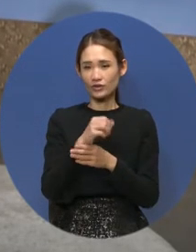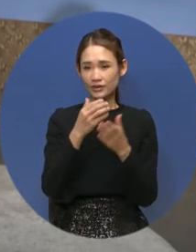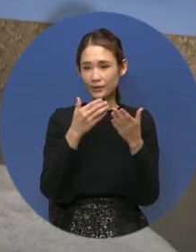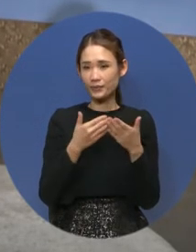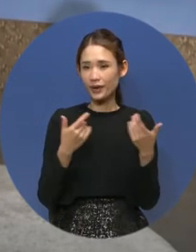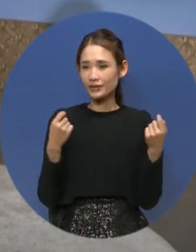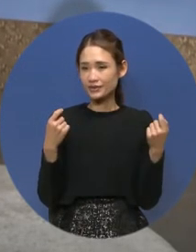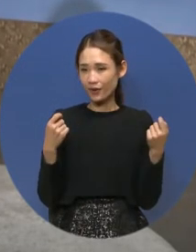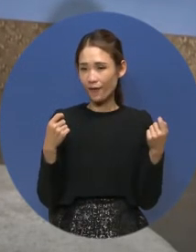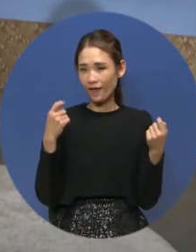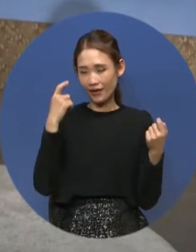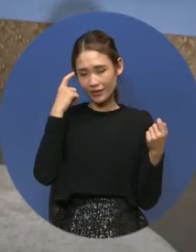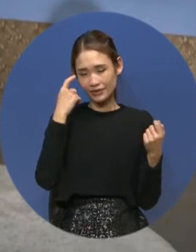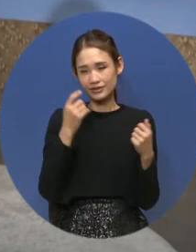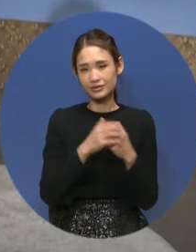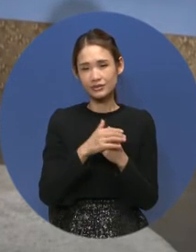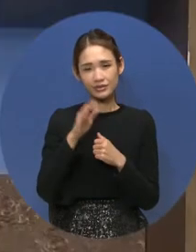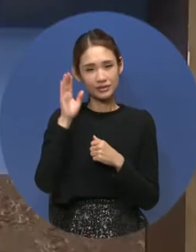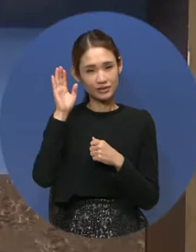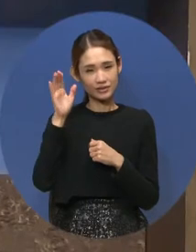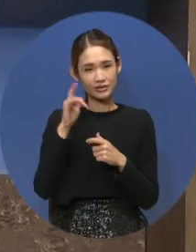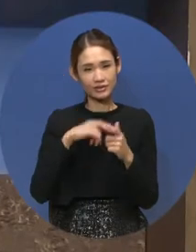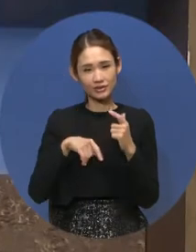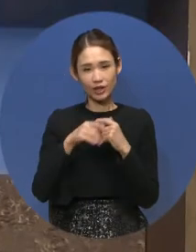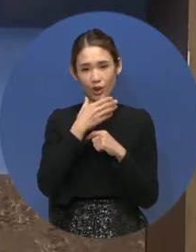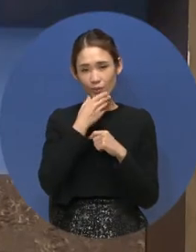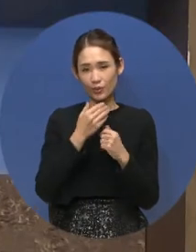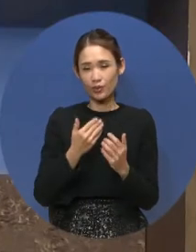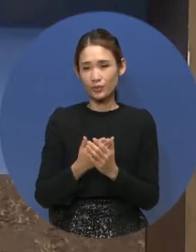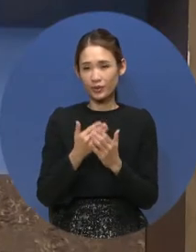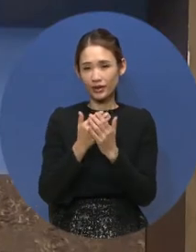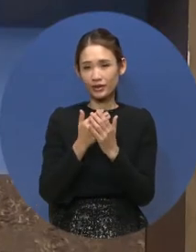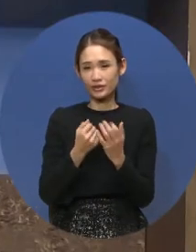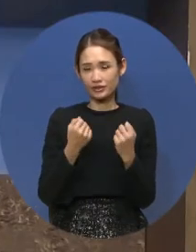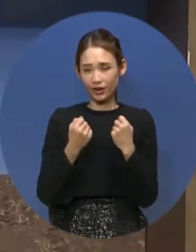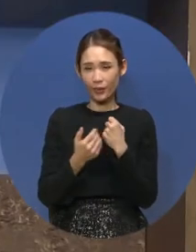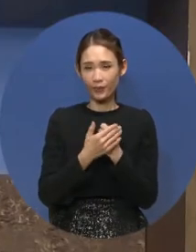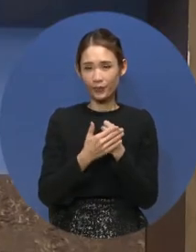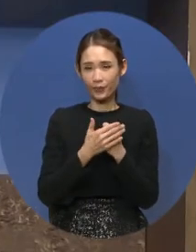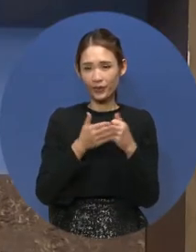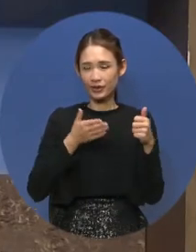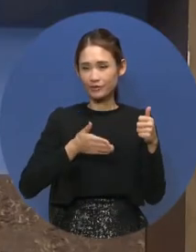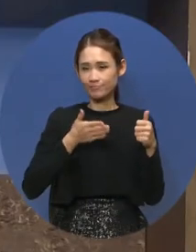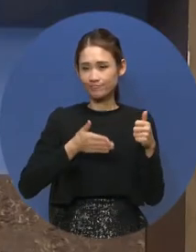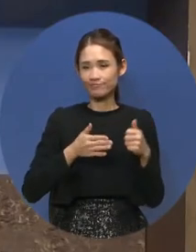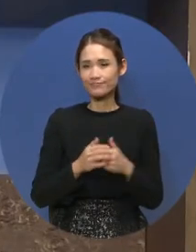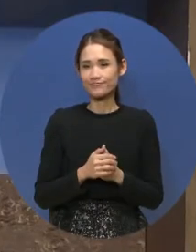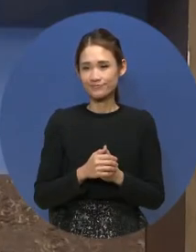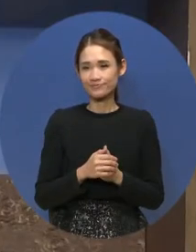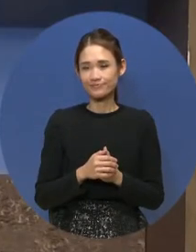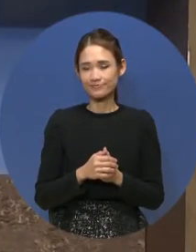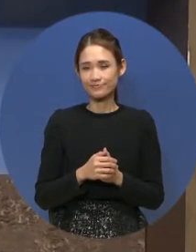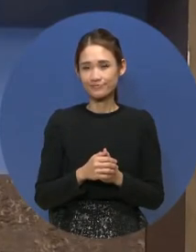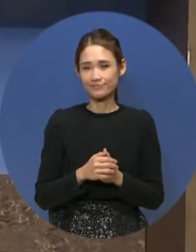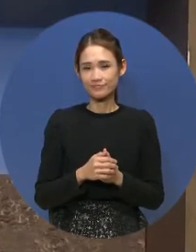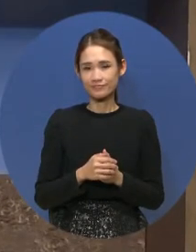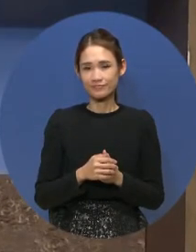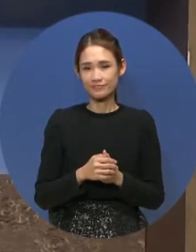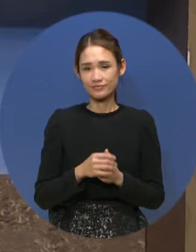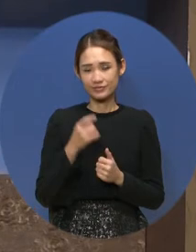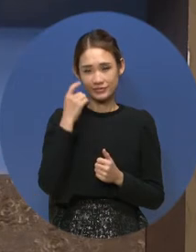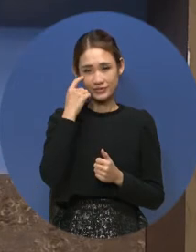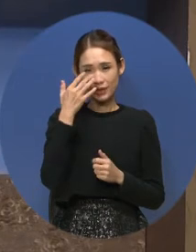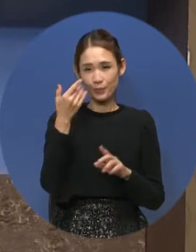하는 그런 생각이 네. 드는데요. 앞으로도 복지 발전에 좀 더 힘써 주시기를 부탁드리겠습니다. 그럼 이제